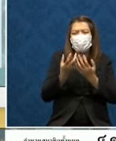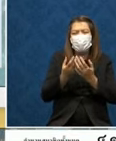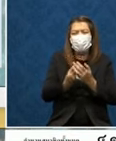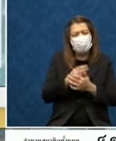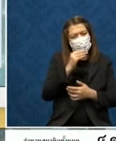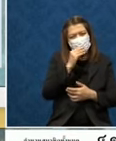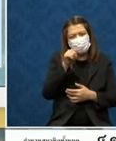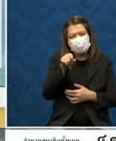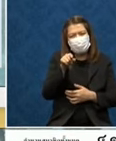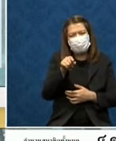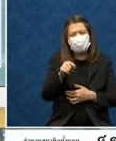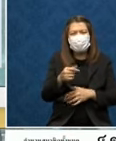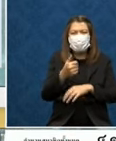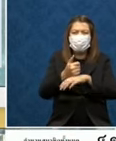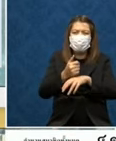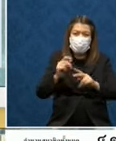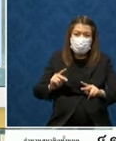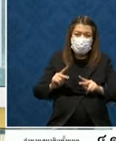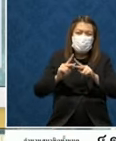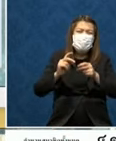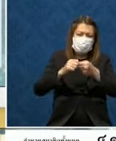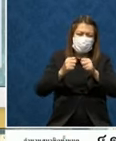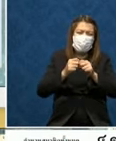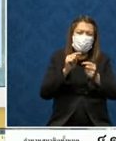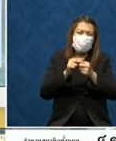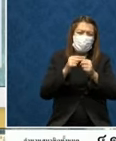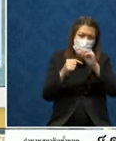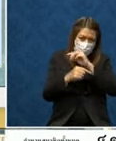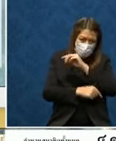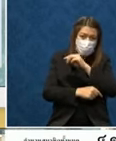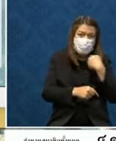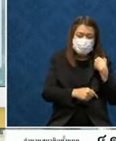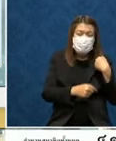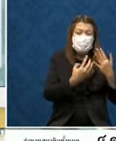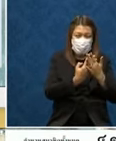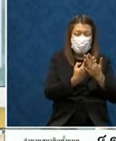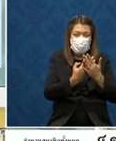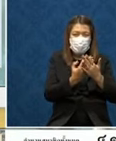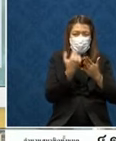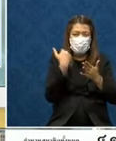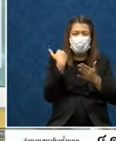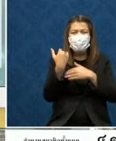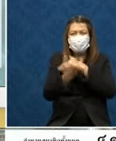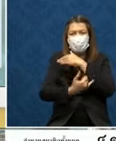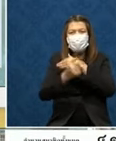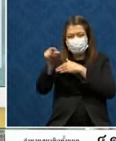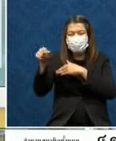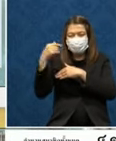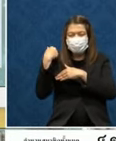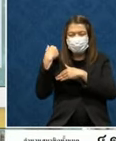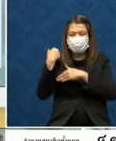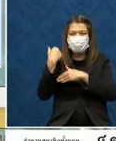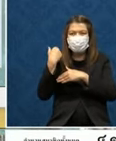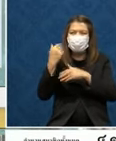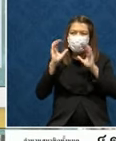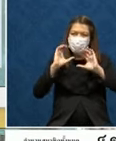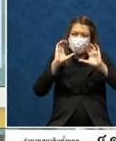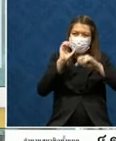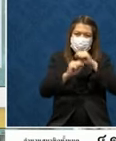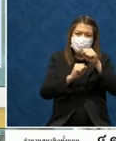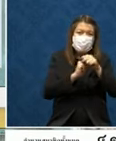รัฐมนตรีหลายคนอดีตรัฐมนตรีหลายคนก็มีปัญหาเรื่องคอร์รัปชันเ็ดคุกหลายคนไปต่างประเทศก็มีตั้งแต่ปีรัฐบาลปี